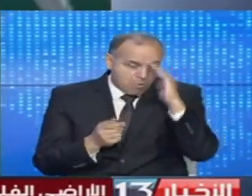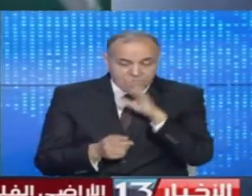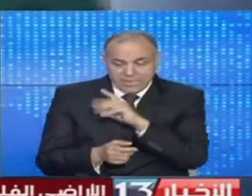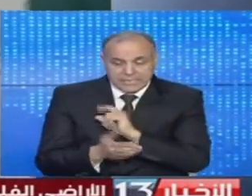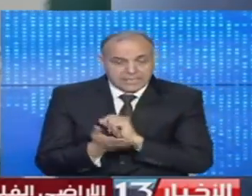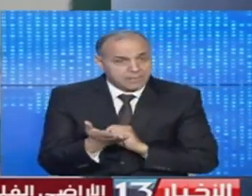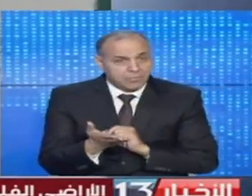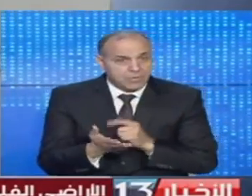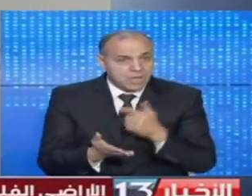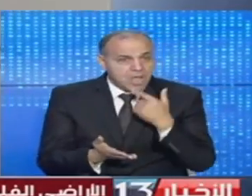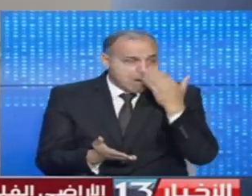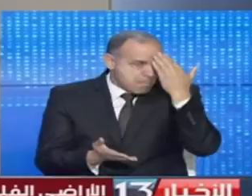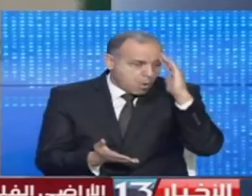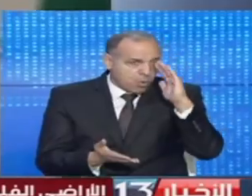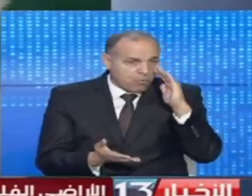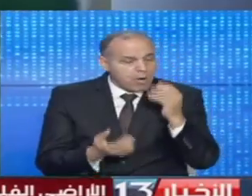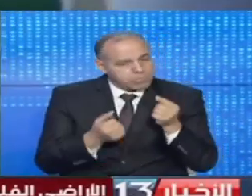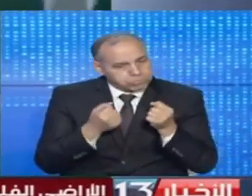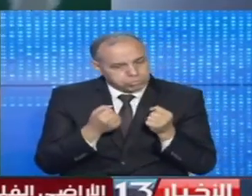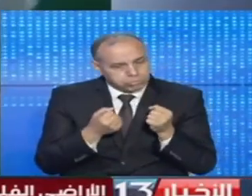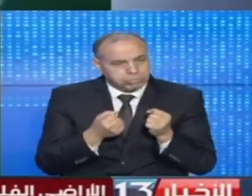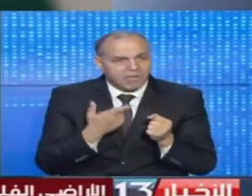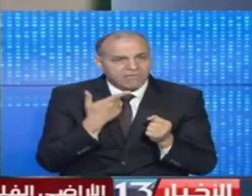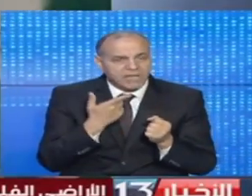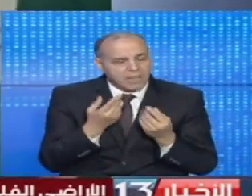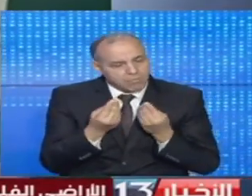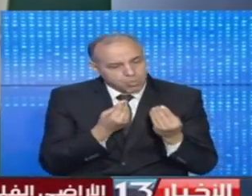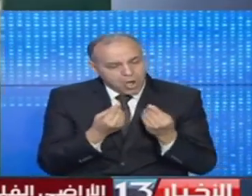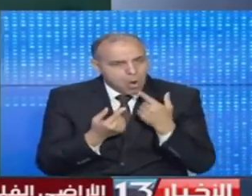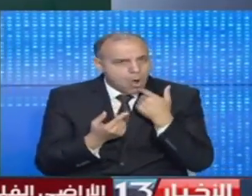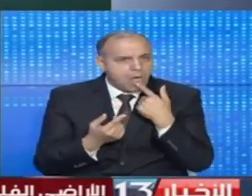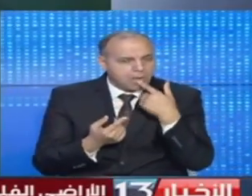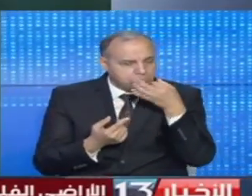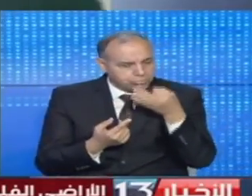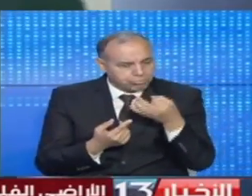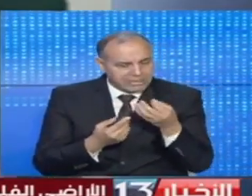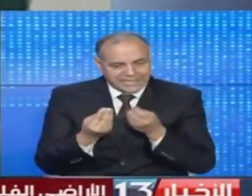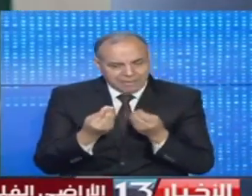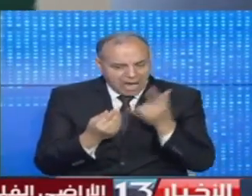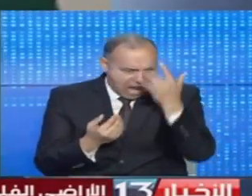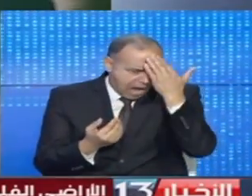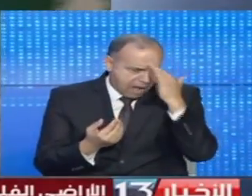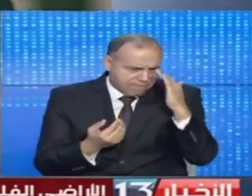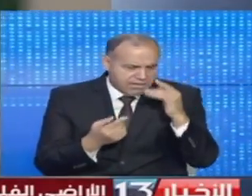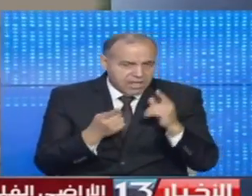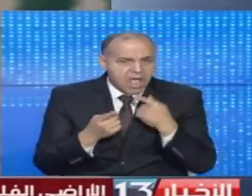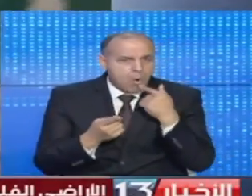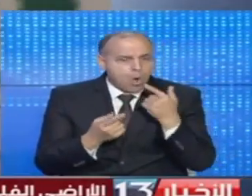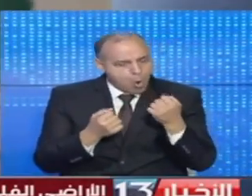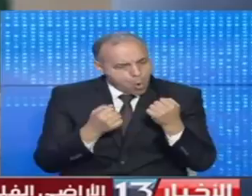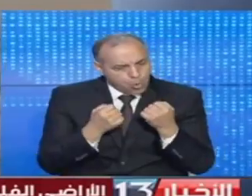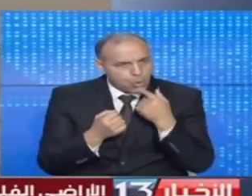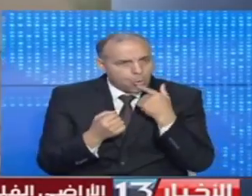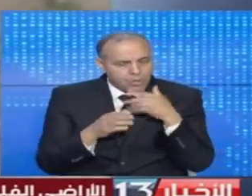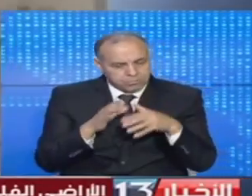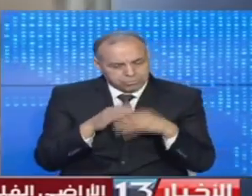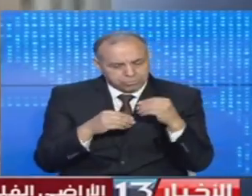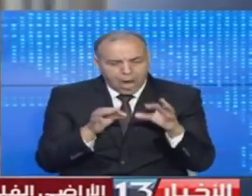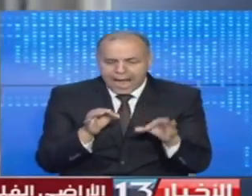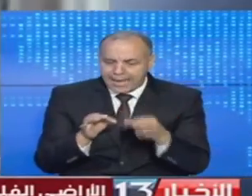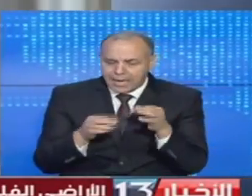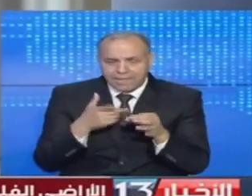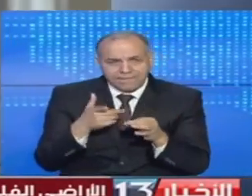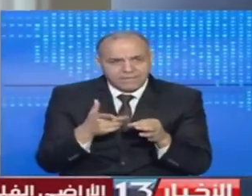حيث عرف بقدرته الكبيره في المناوره واتقان اللعبه السياسيه نظرا لقدرته على الخروج ب حلول